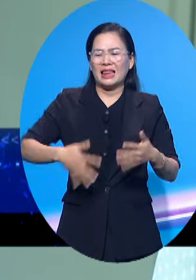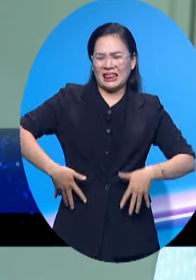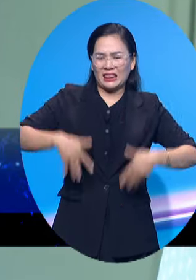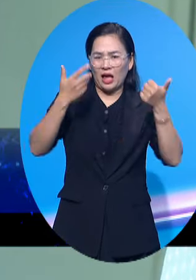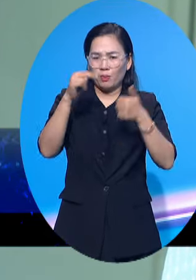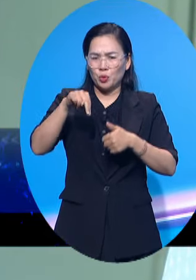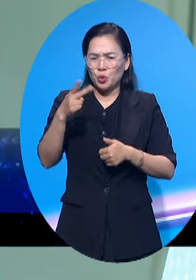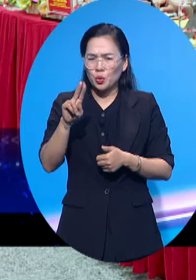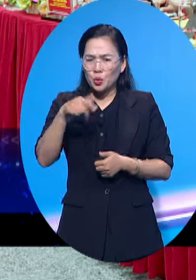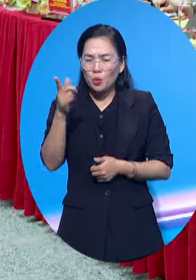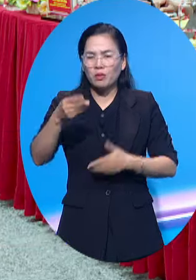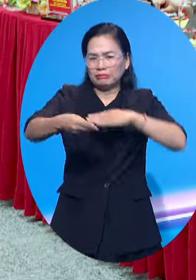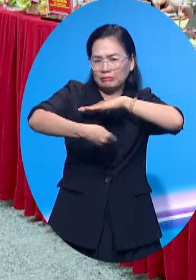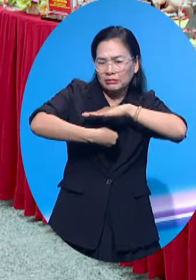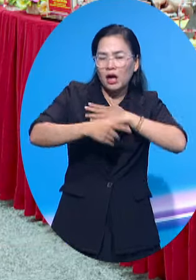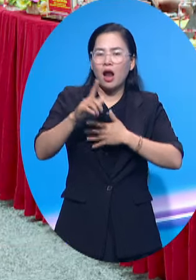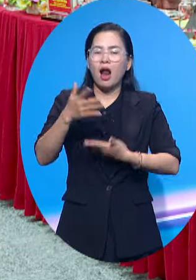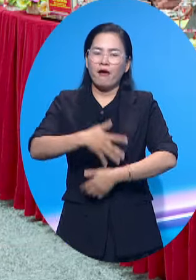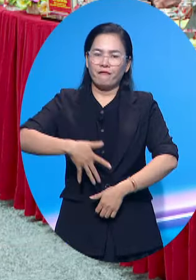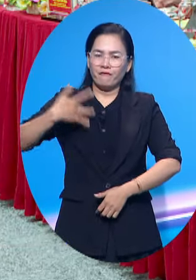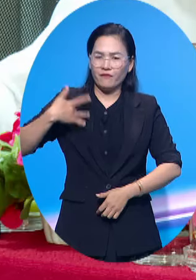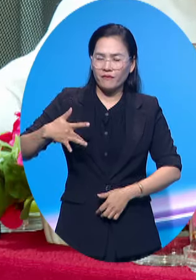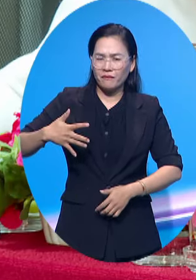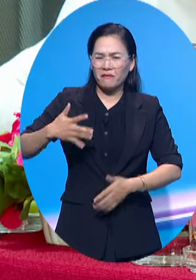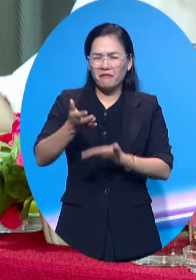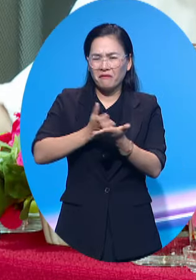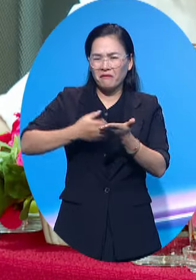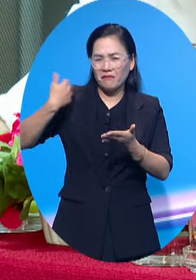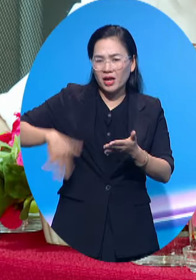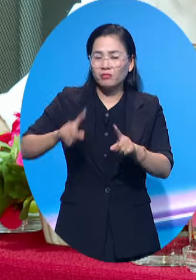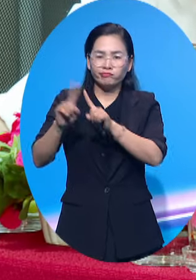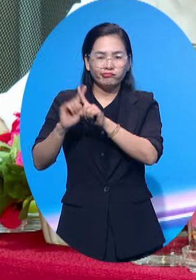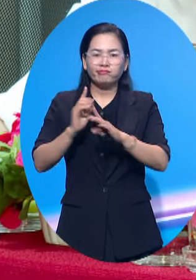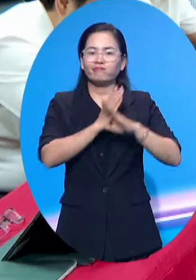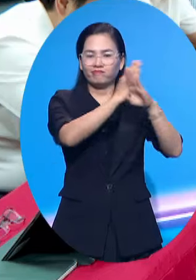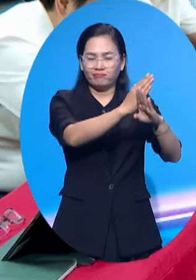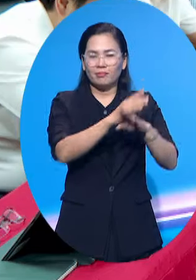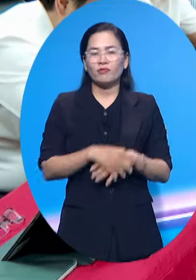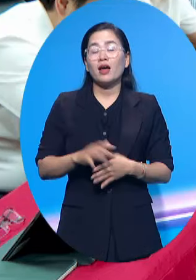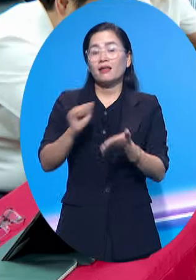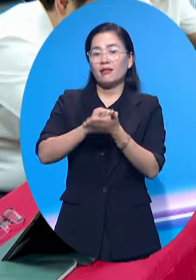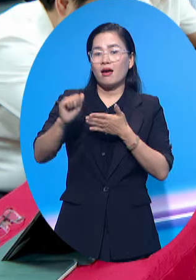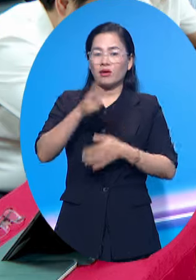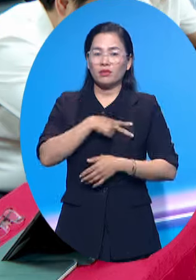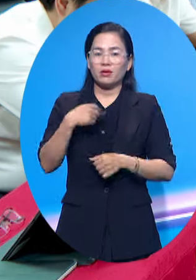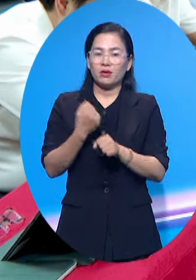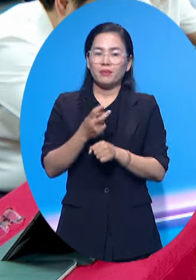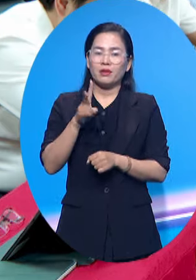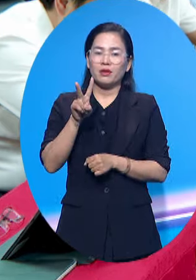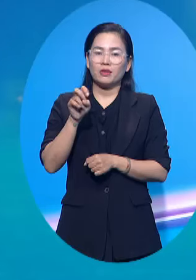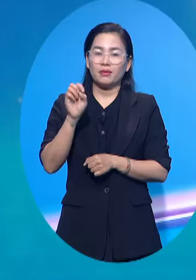nhũng, lãng phí, xây dựng và triển khai các phong trào thi đua, triển khai kế hoạch hoạt động tháng công nhân lần thứ 16 năm 2024.